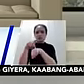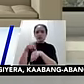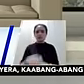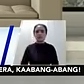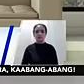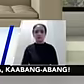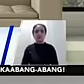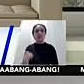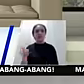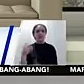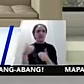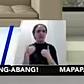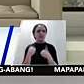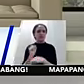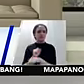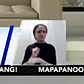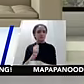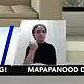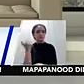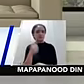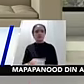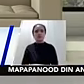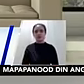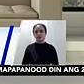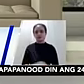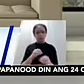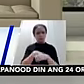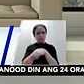yan. Obviously